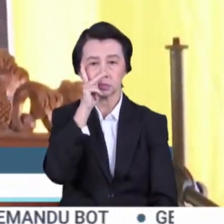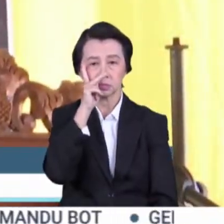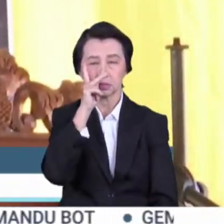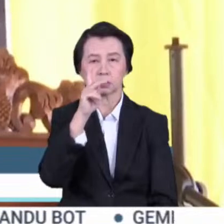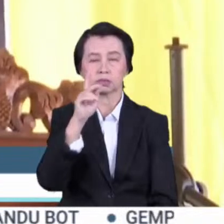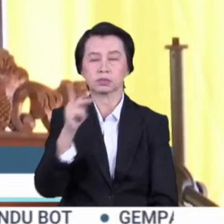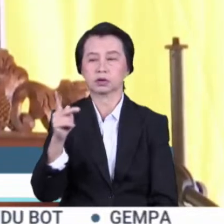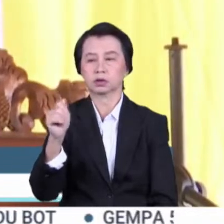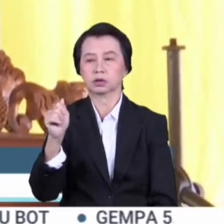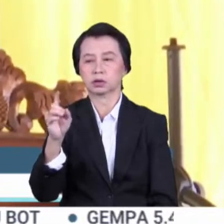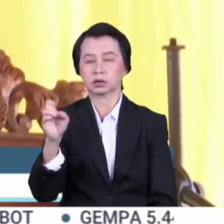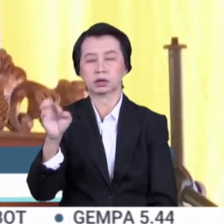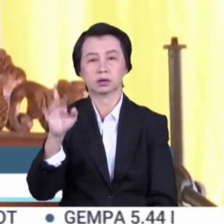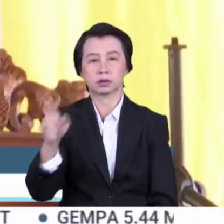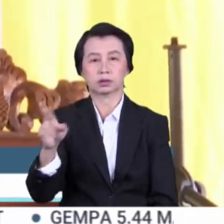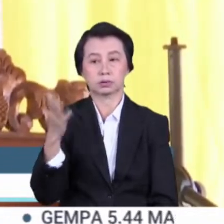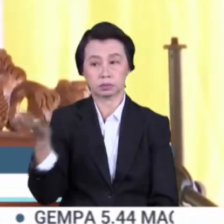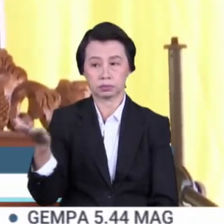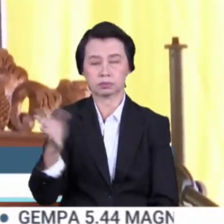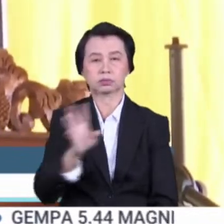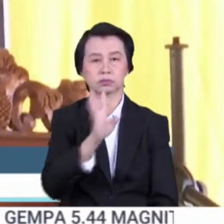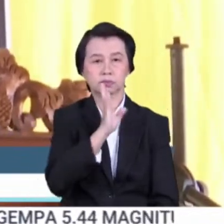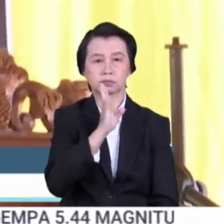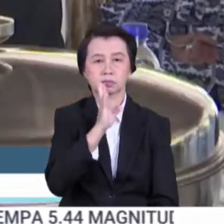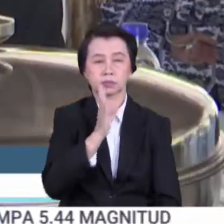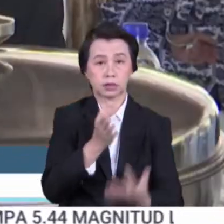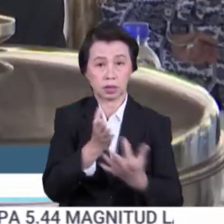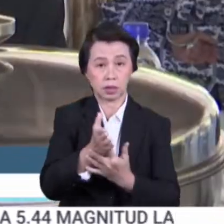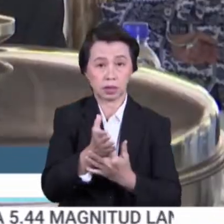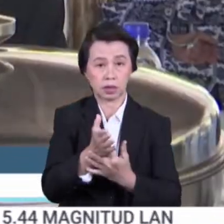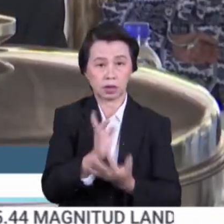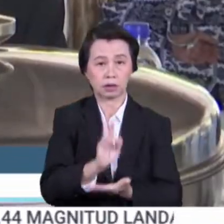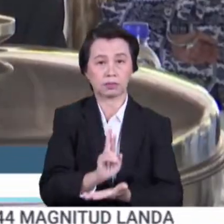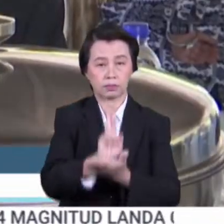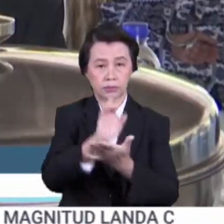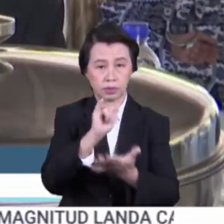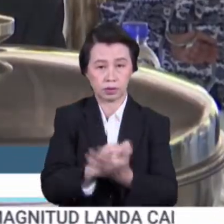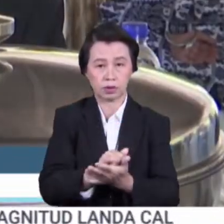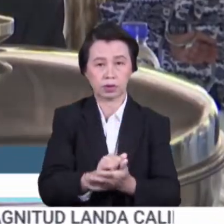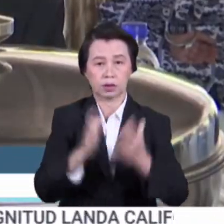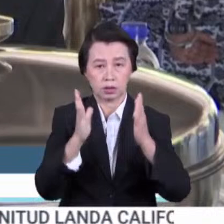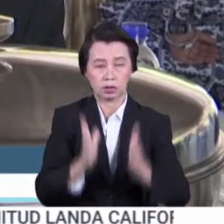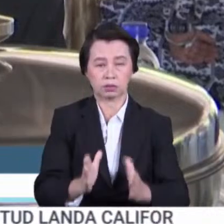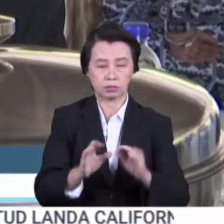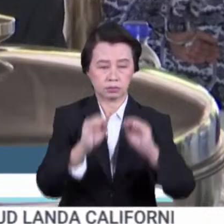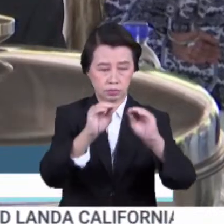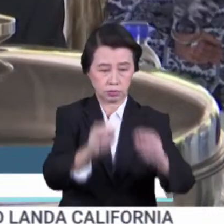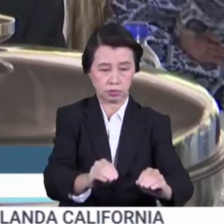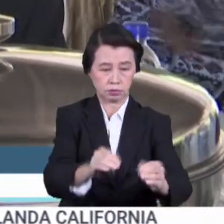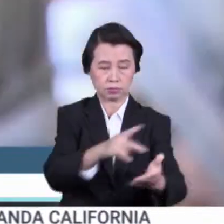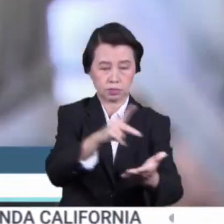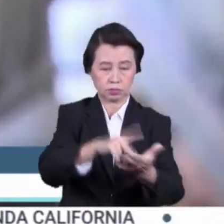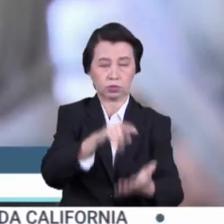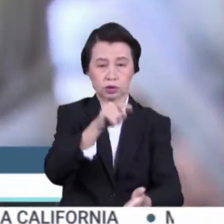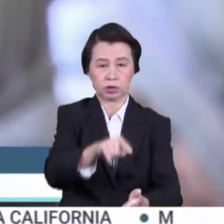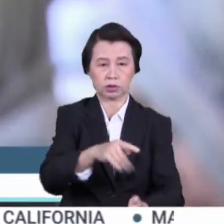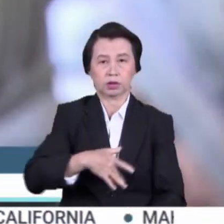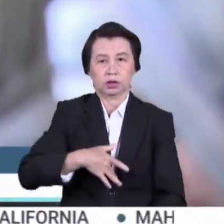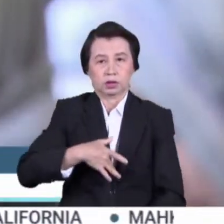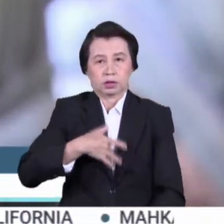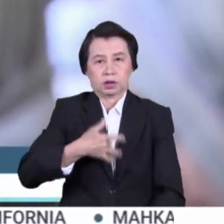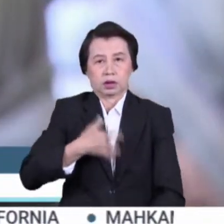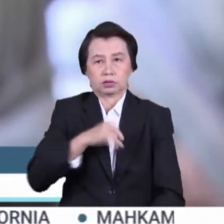Abdul Kadir Jalani Ismail berkata, melalui pemulihan tersebut, penghuni yang ditempatkan di pusat itu merasa